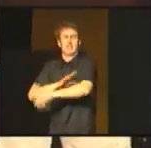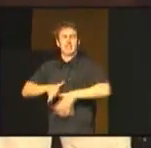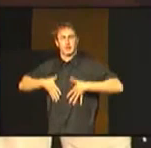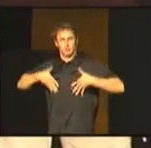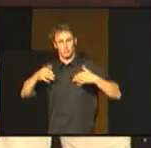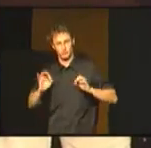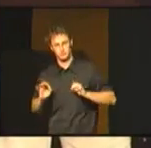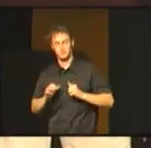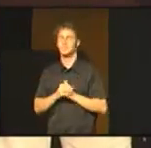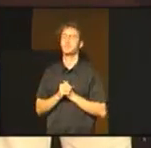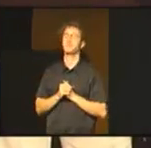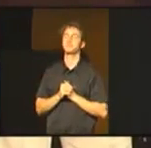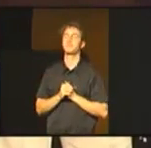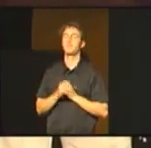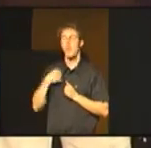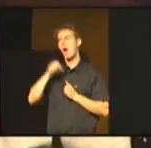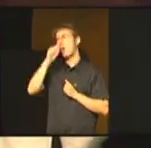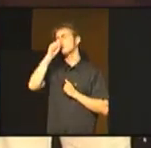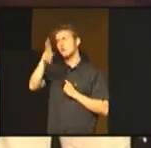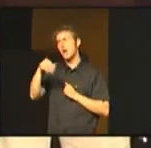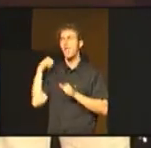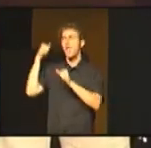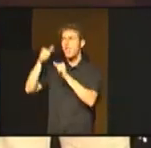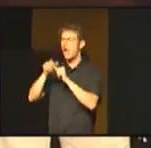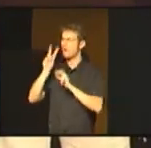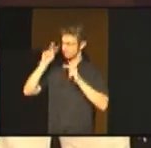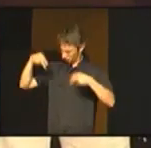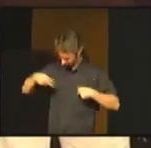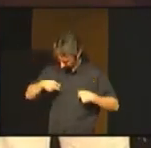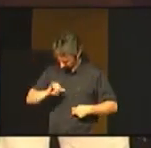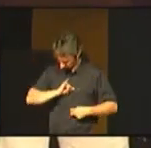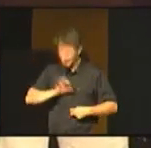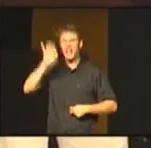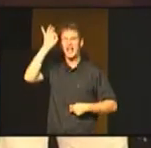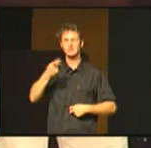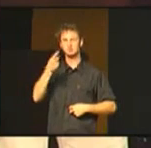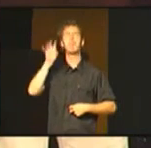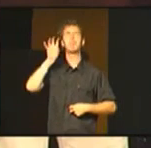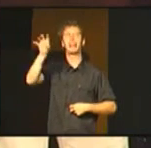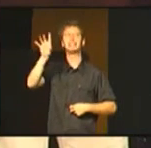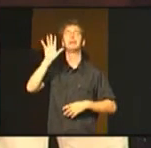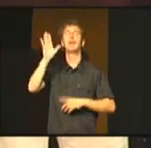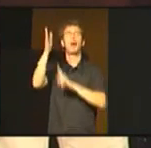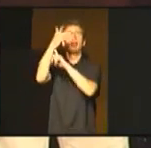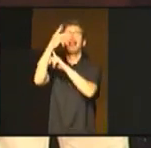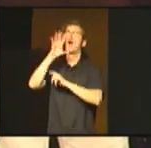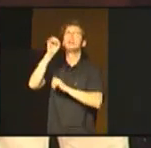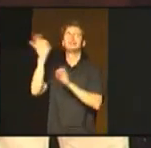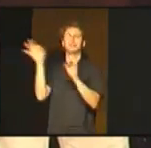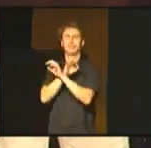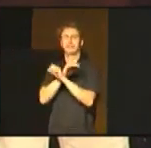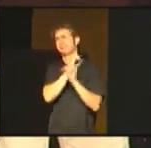de molts anys de definir-nos a nosaltres mateixos com una nació sense estat, avui som molts